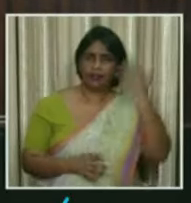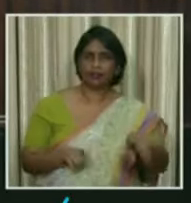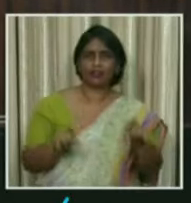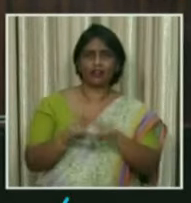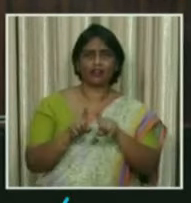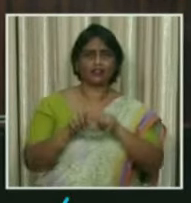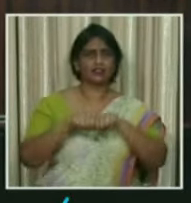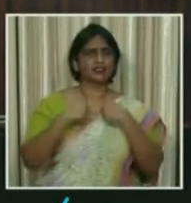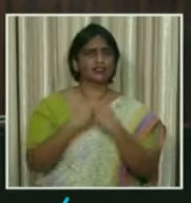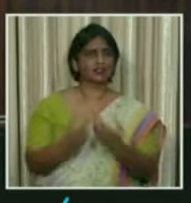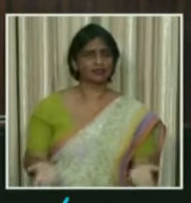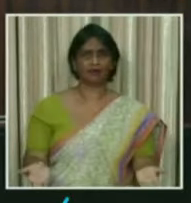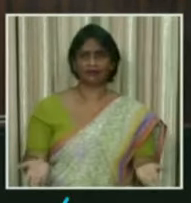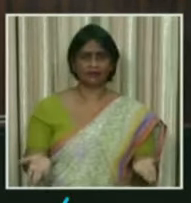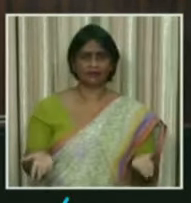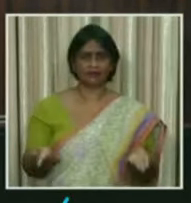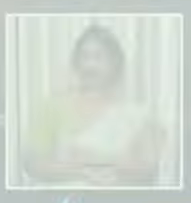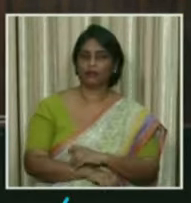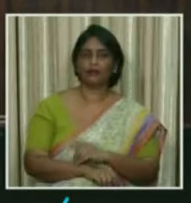පත් වෙනවා කරු කතානායකතුමනි.